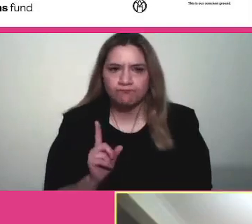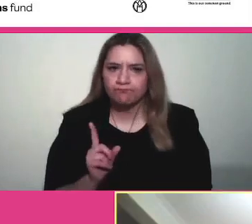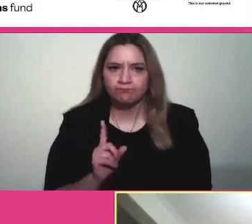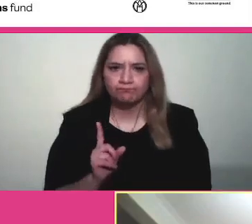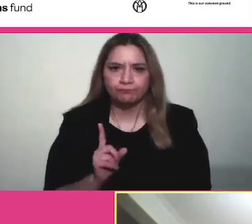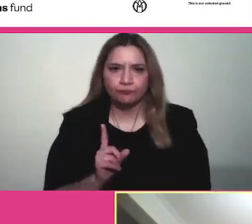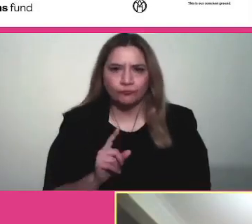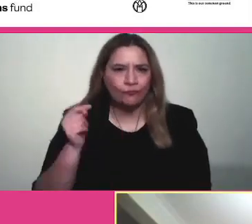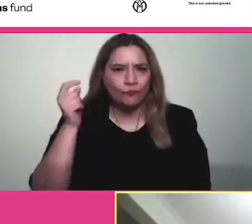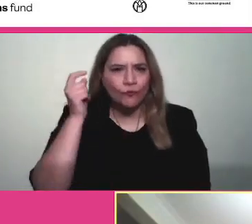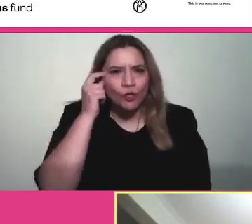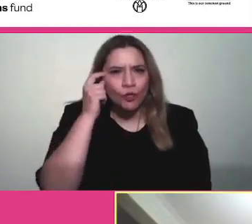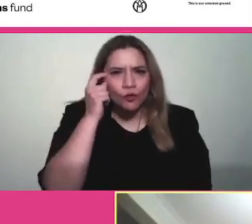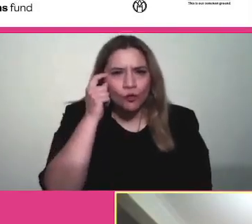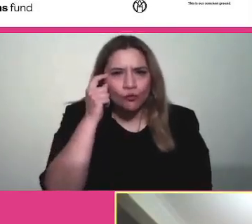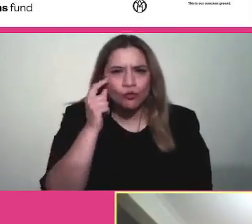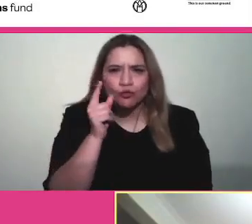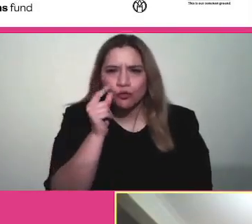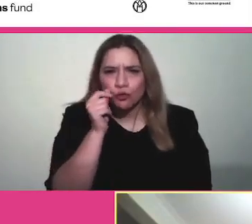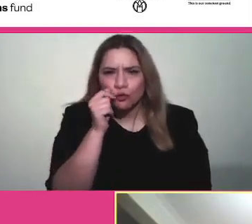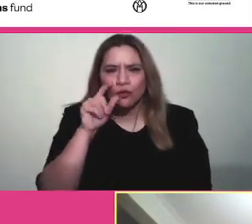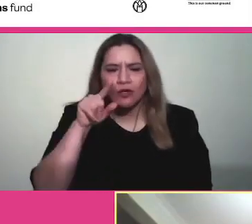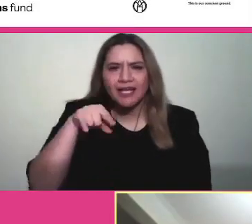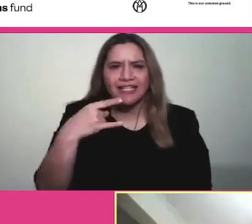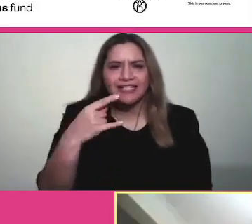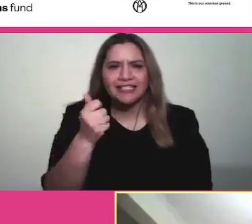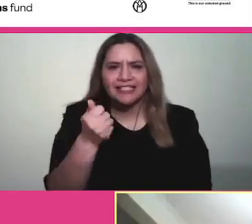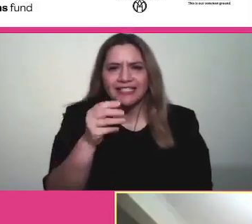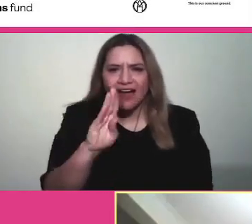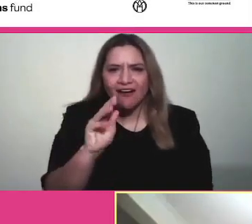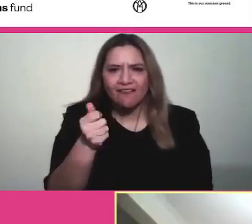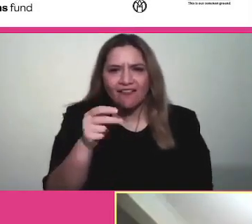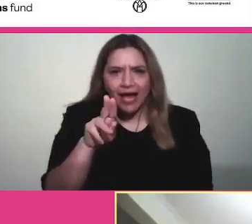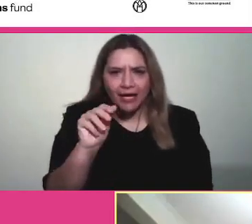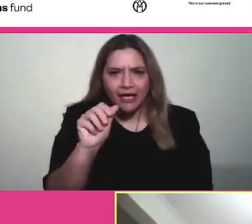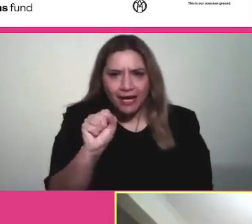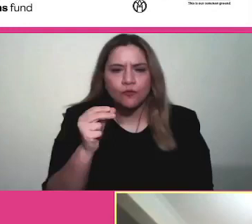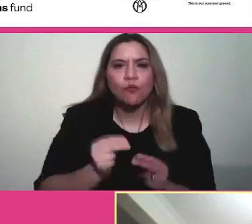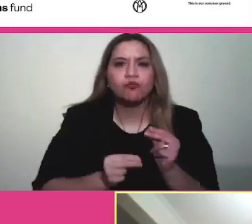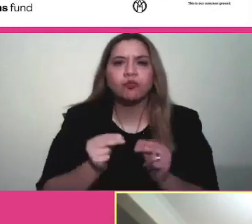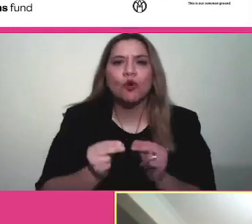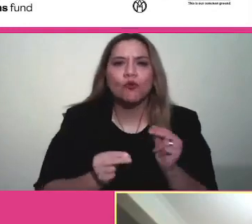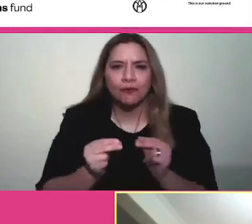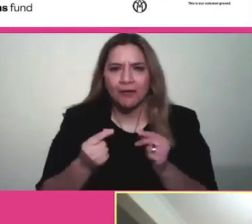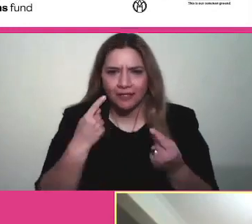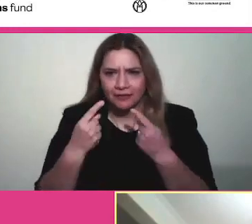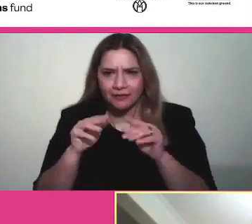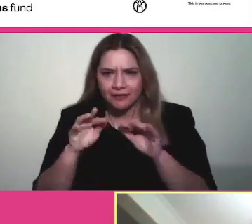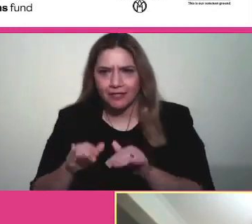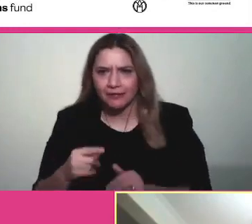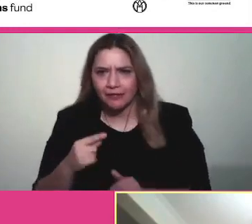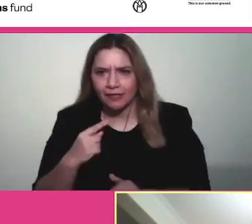Νομίζω ότι ο κύριος Τζαβάρας έχει ακόμα πρόβλημα. Με βάση το chat.